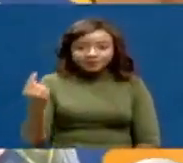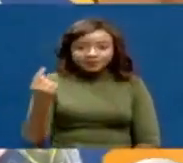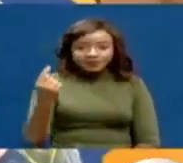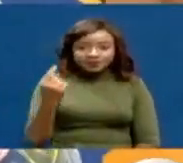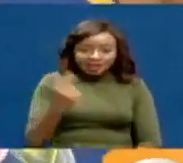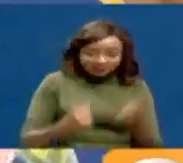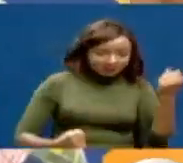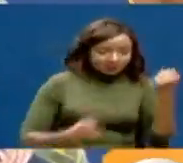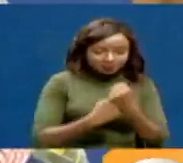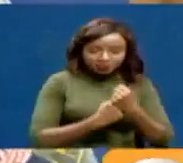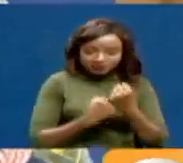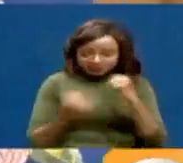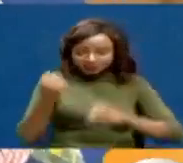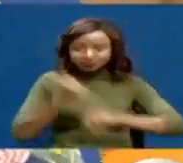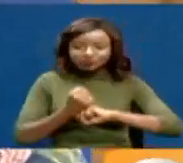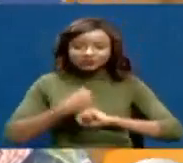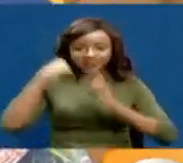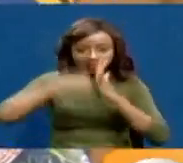ashikilie pahali yeye yupo.